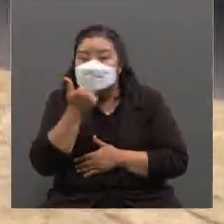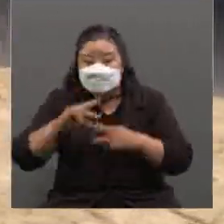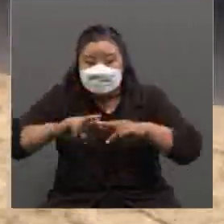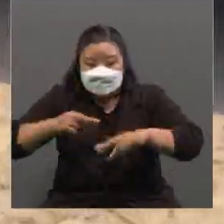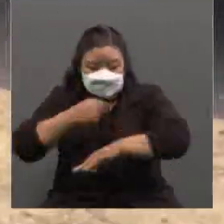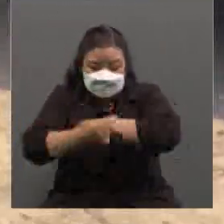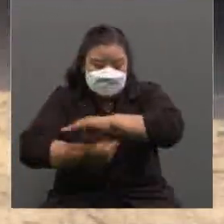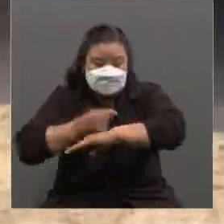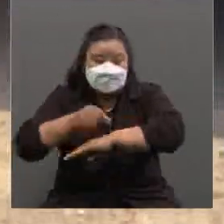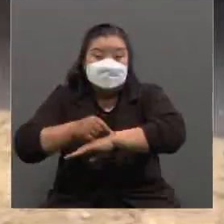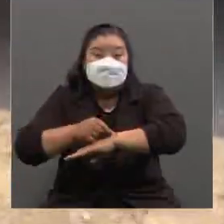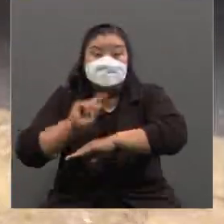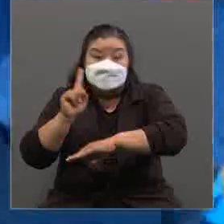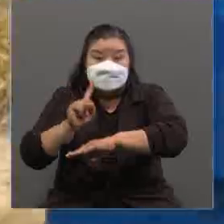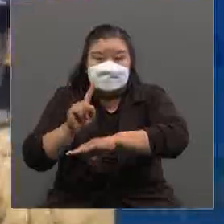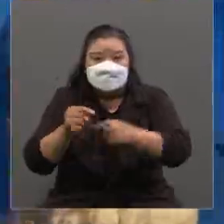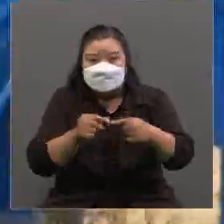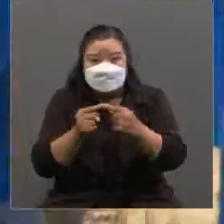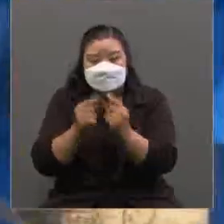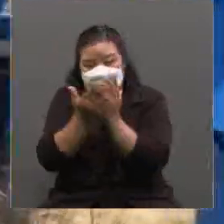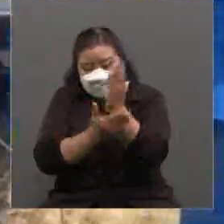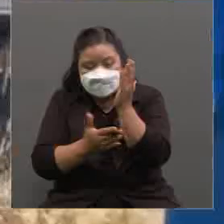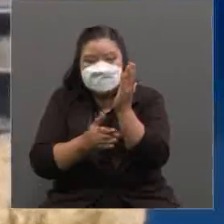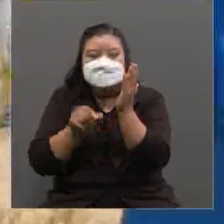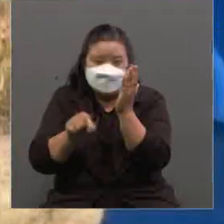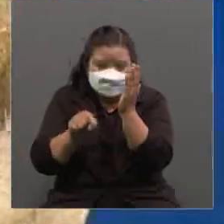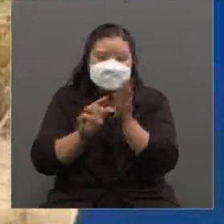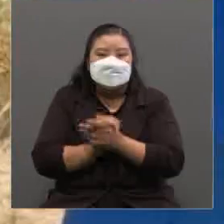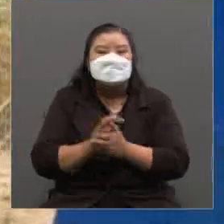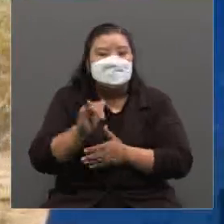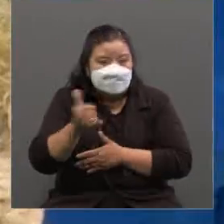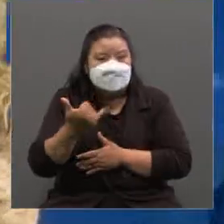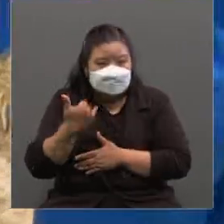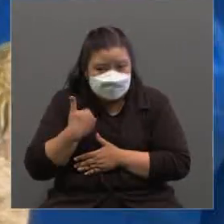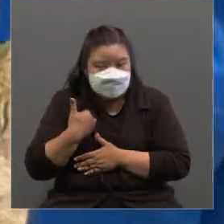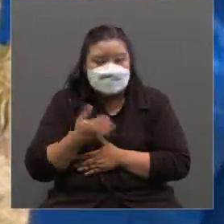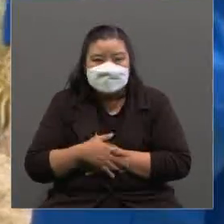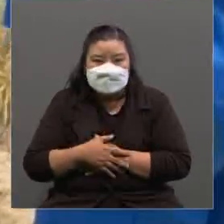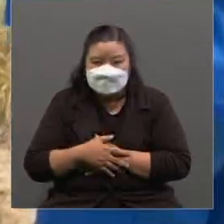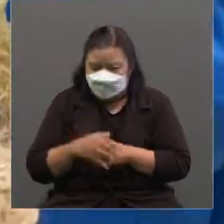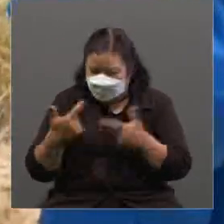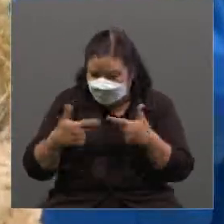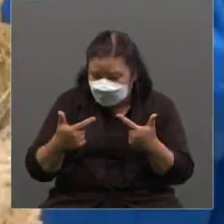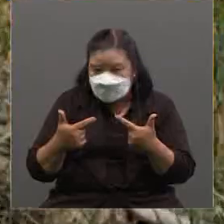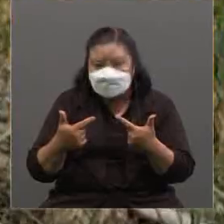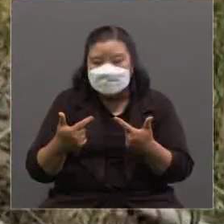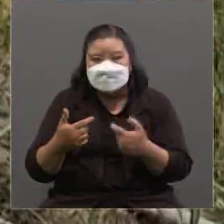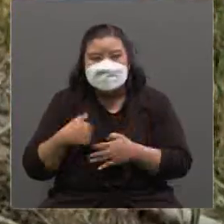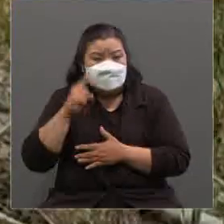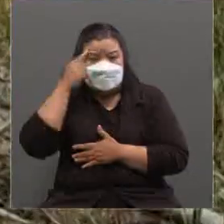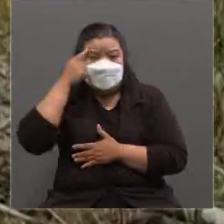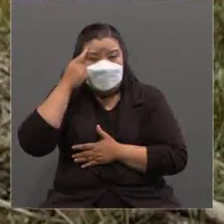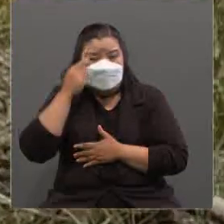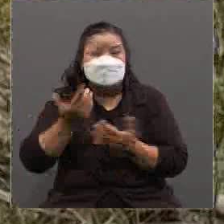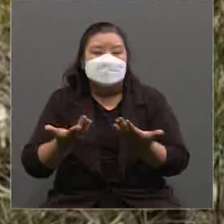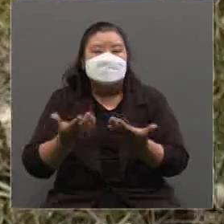ไว้เป็นสัญลักษณ์ว่าเตรียมจะส่งต่อไปยังประเทศเพื่อนบ้านก็ไม่รู้ว่าอาจจะมีการทะเลาะวิวาทและทำให้เสียชีวิตหรือไม่ก็อย่าง